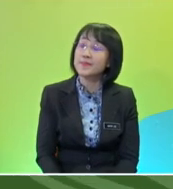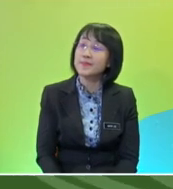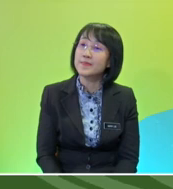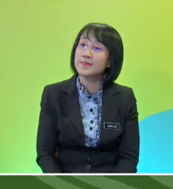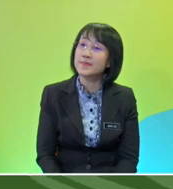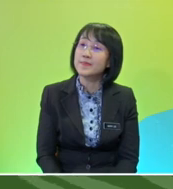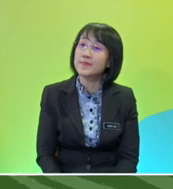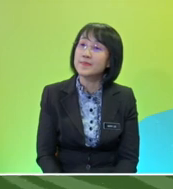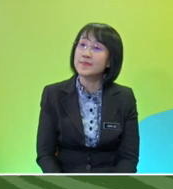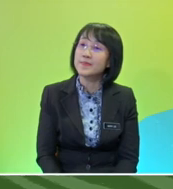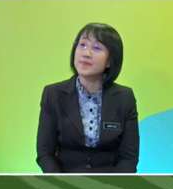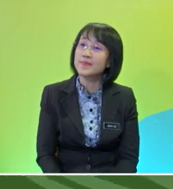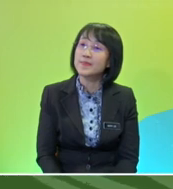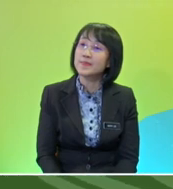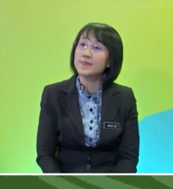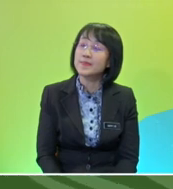Ruhil tolong unmutekan mic.